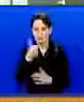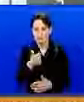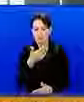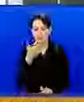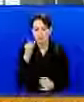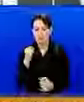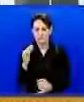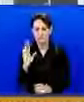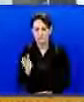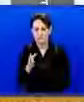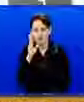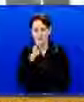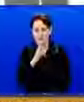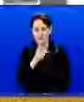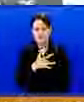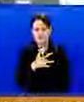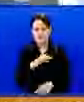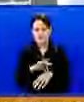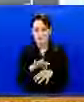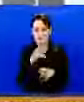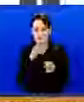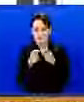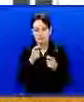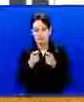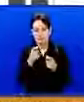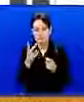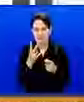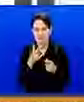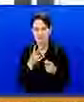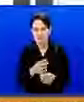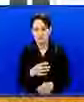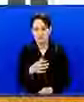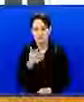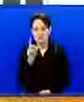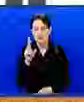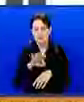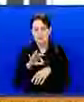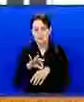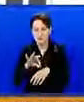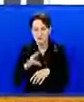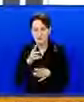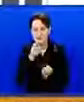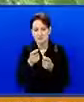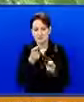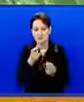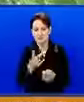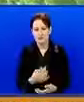осы аралықта әсіресе жүрек аурулары бар адамдар сақ болғаны жөн. Ғалым науқас жандарды назарға алуы тиіс, кеңестерімен